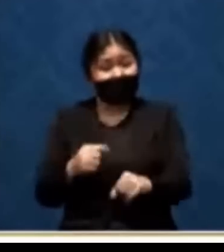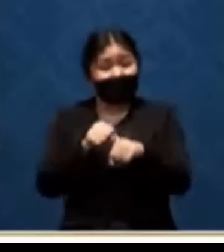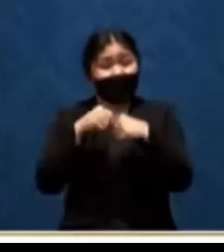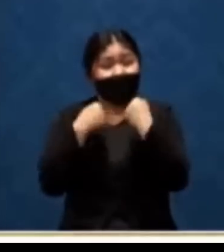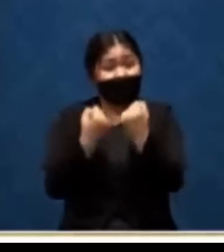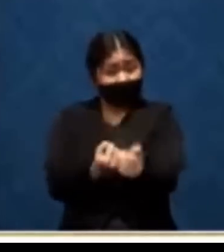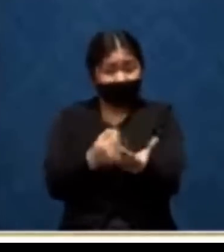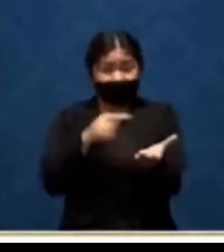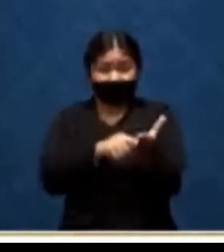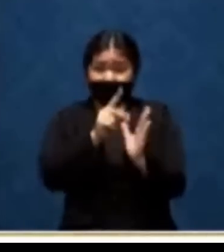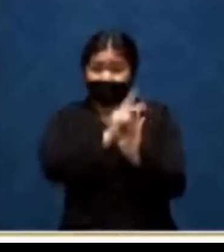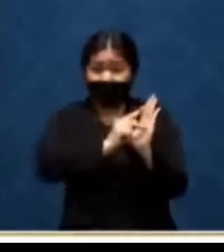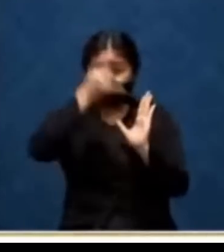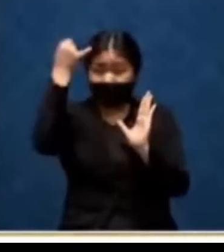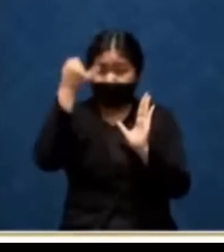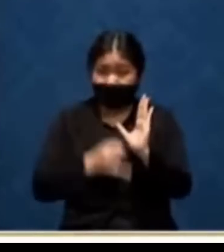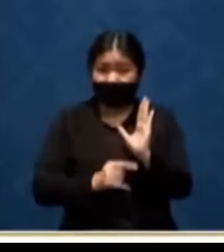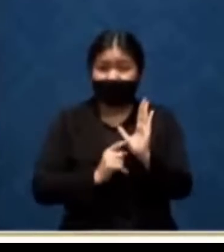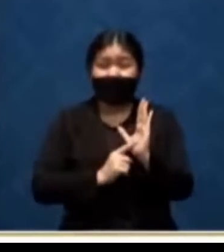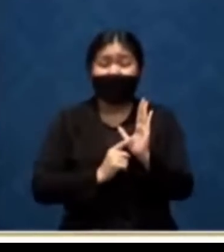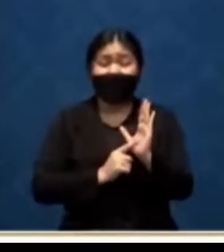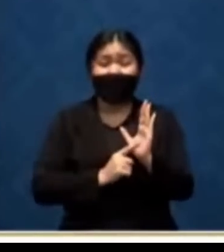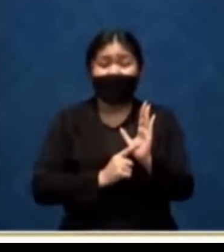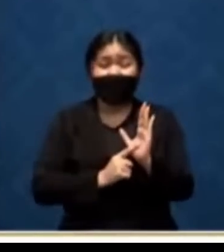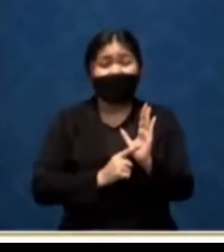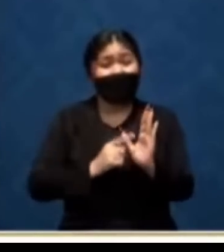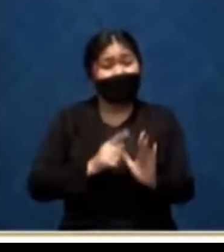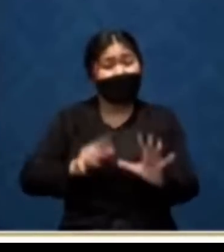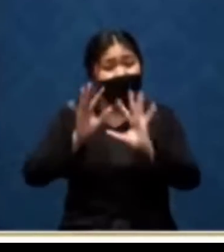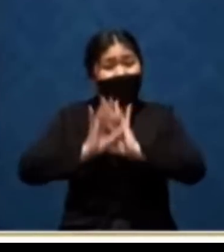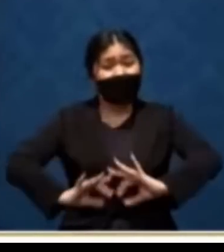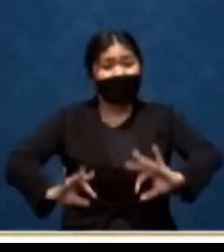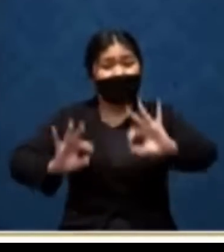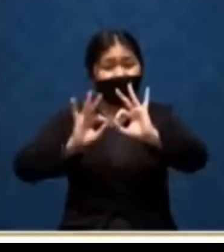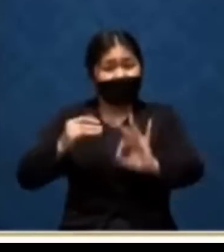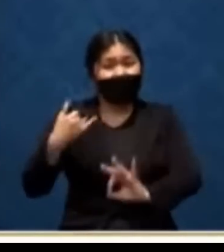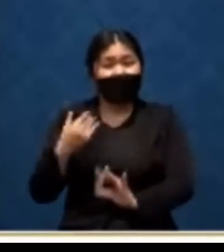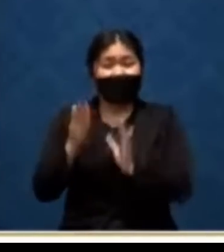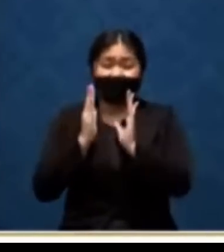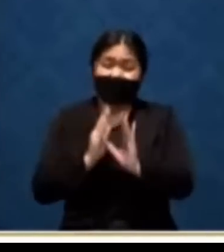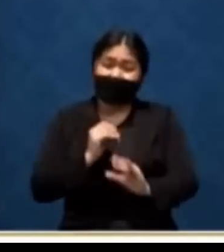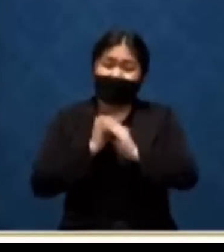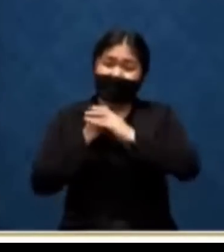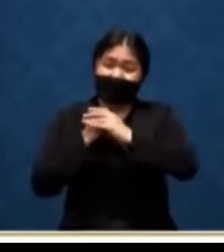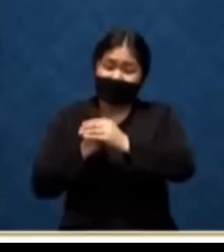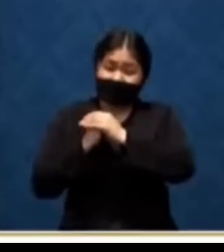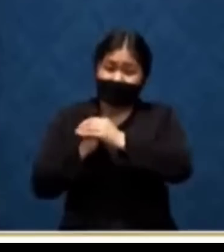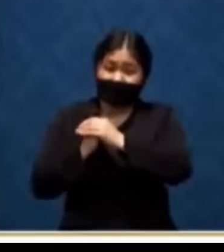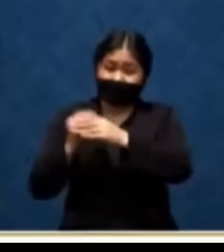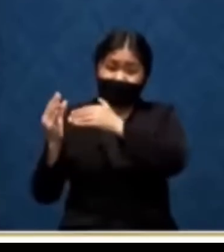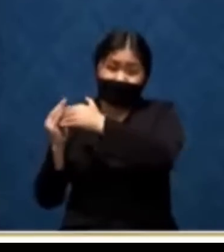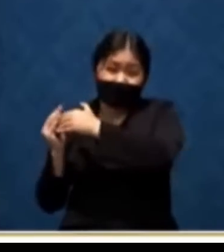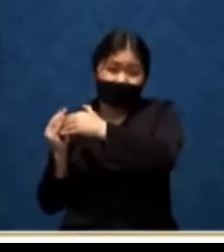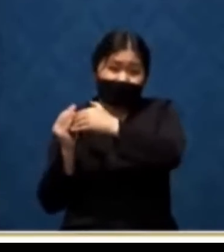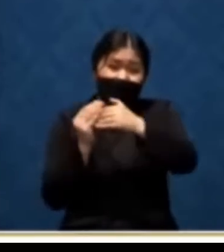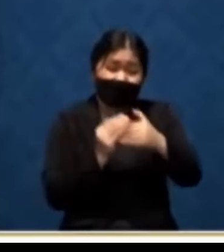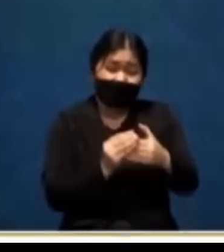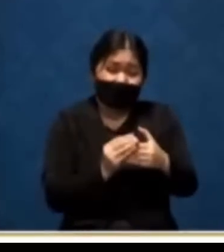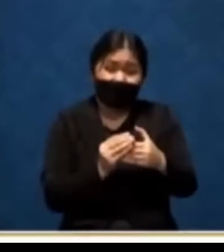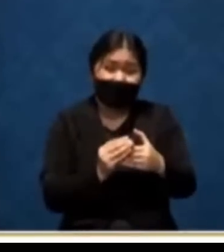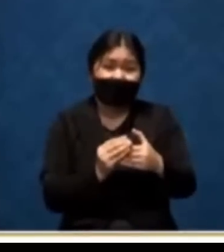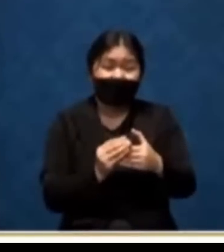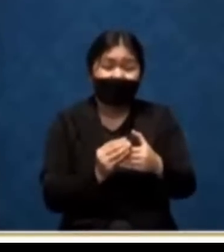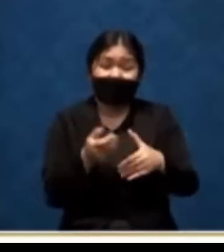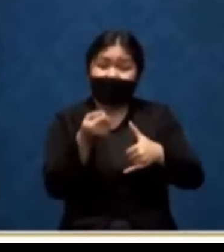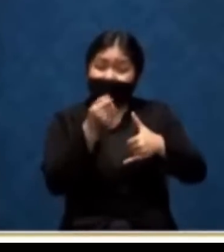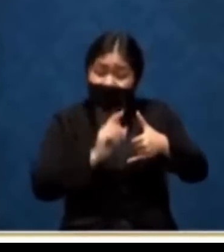ที่ถูกต้องตามกฎหมายและที่สำคัญครับคนจีนที่หยูซินฉีพาเข้ามาในไทยนั้นเป็นคนประเทศประเภ